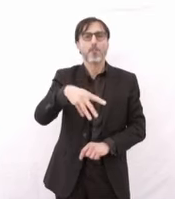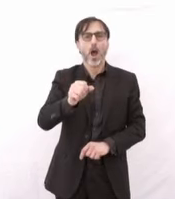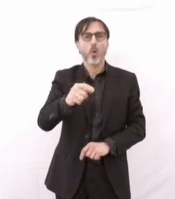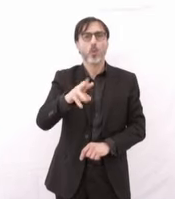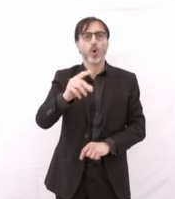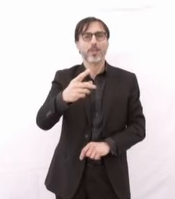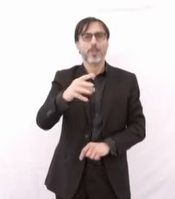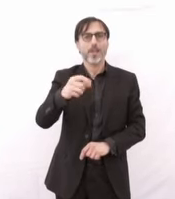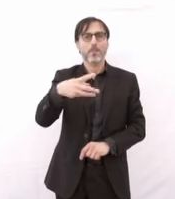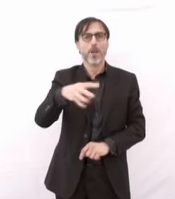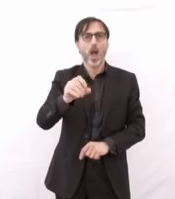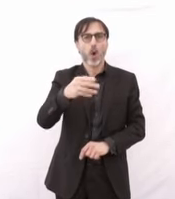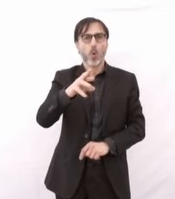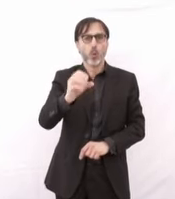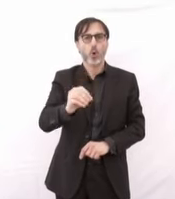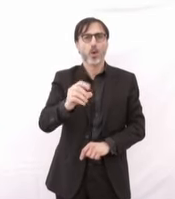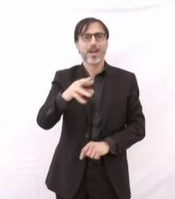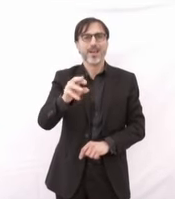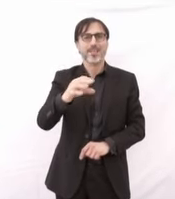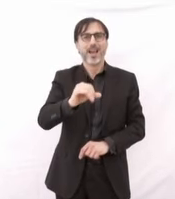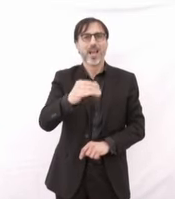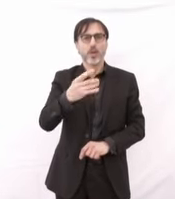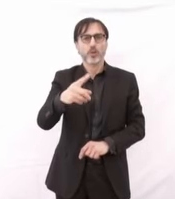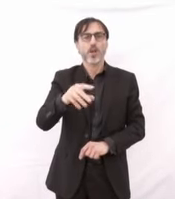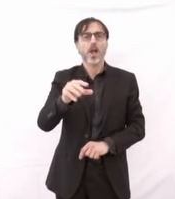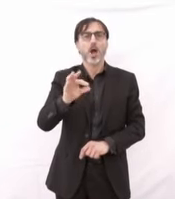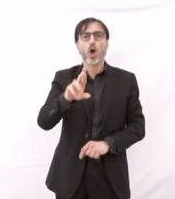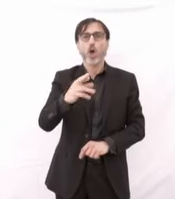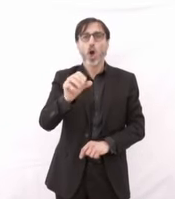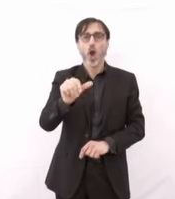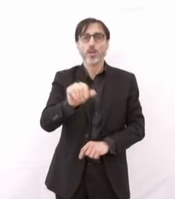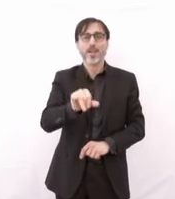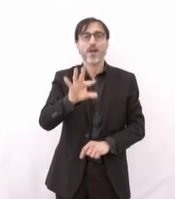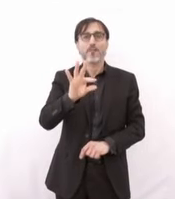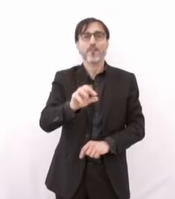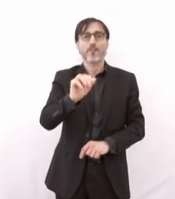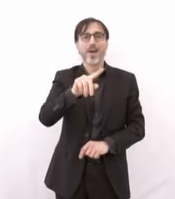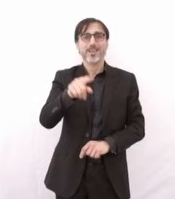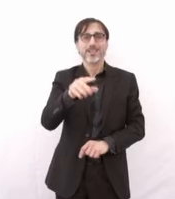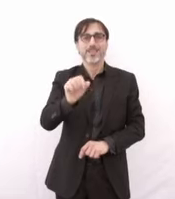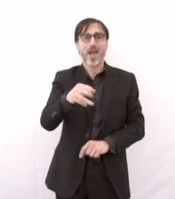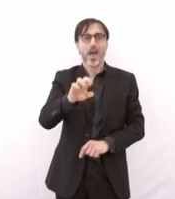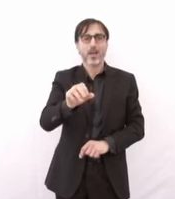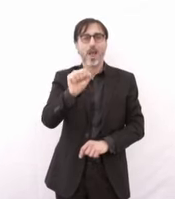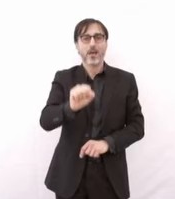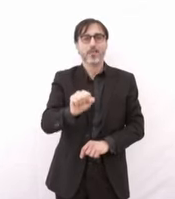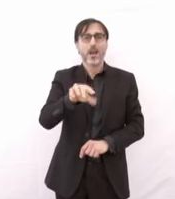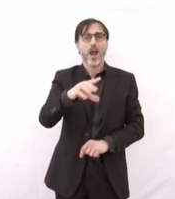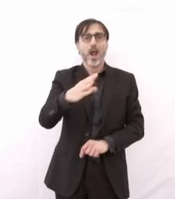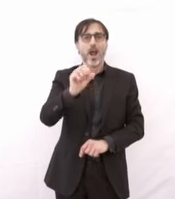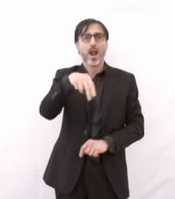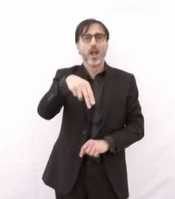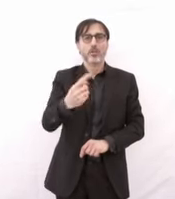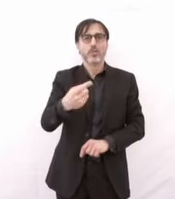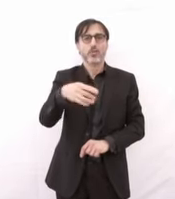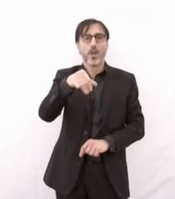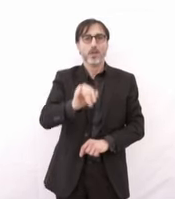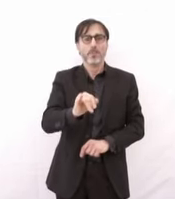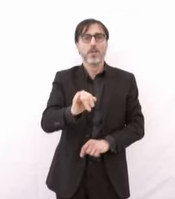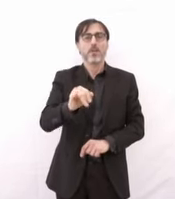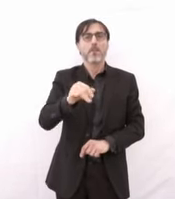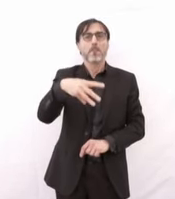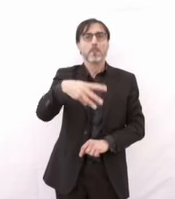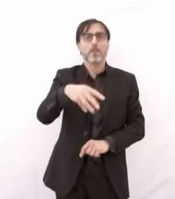Rita Caciccia, Rosa Fazzari, Andrea Cangemi, Nicolina